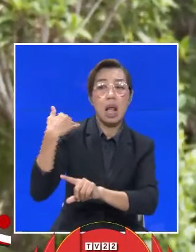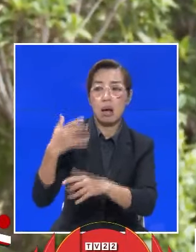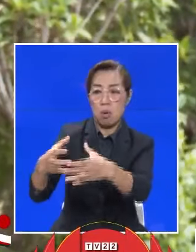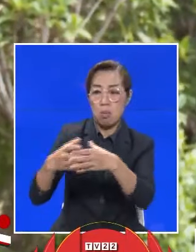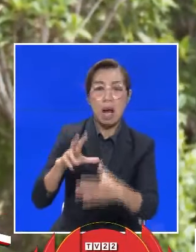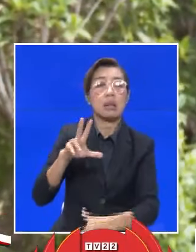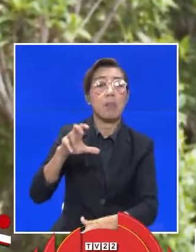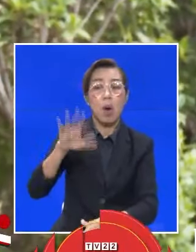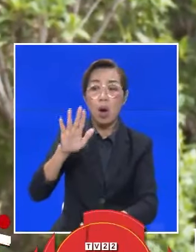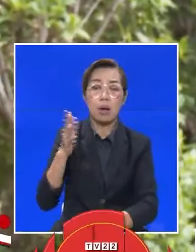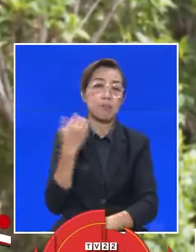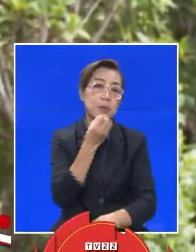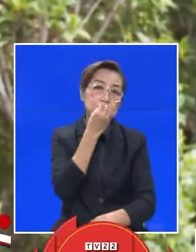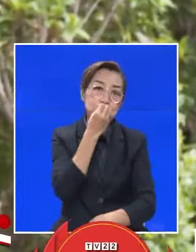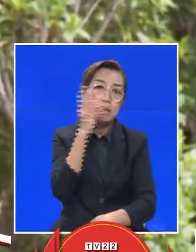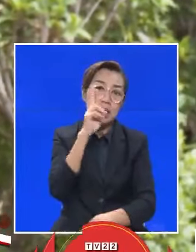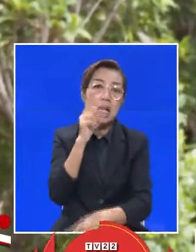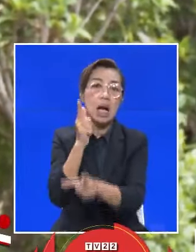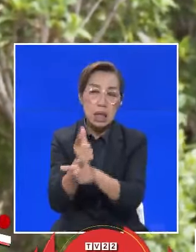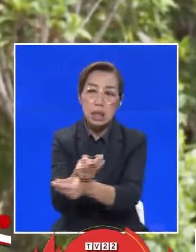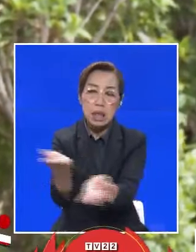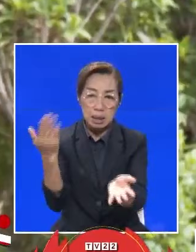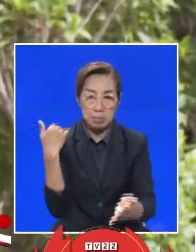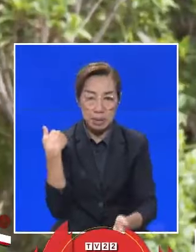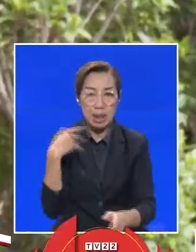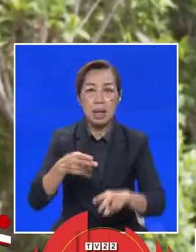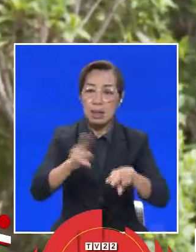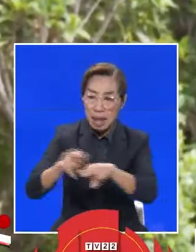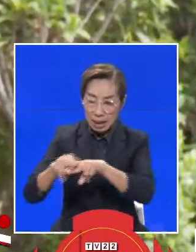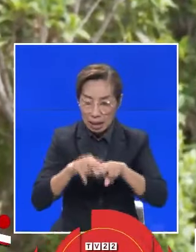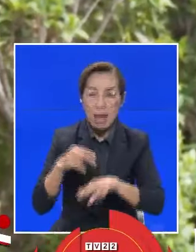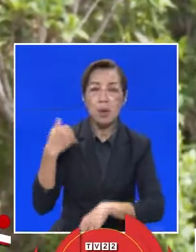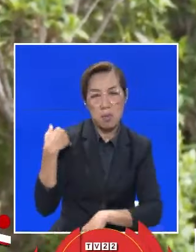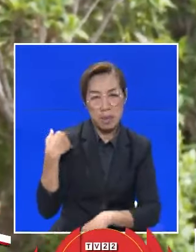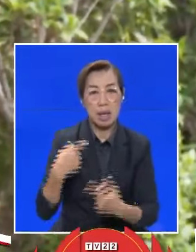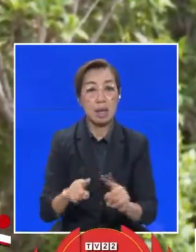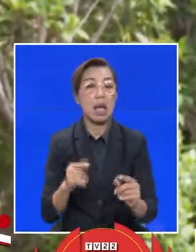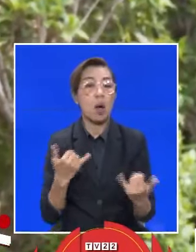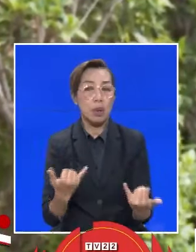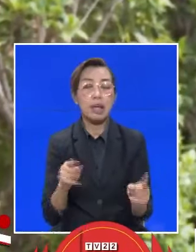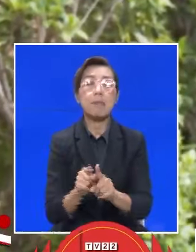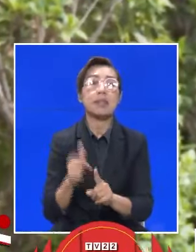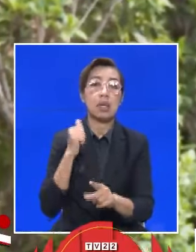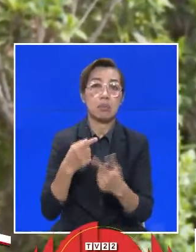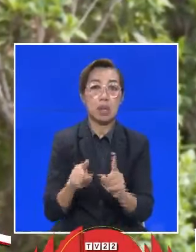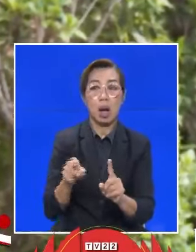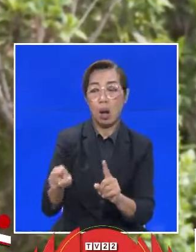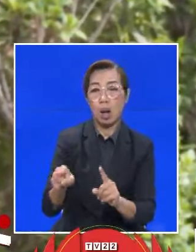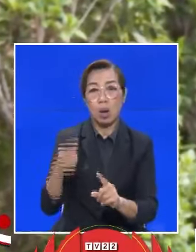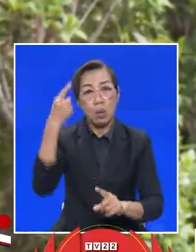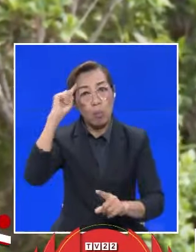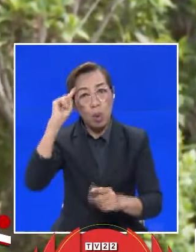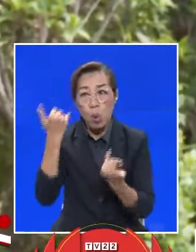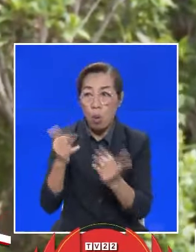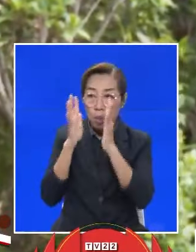าหารกลางวันให้น้องๆไปก็เป็นไปอย่างเรียบร้อยวันนี้เหตุการณ์ก็น่าจะเป็นอย่างนั้นนะครับแต่ว่าไม่ได้เลี้ยงข้าวเพราะว่ารอบนี้ไม่รู้คนจะมาเยอะแค่